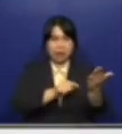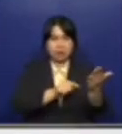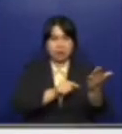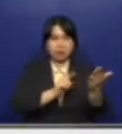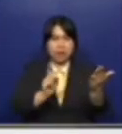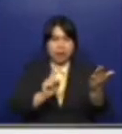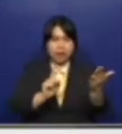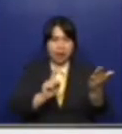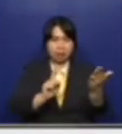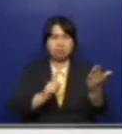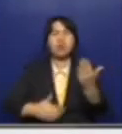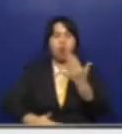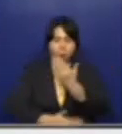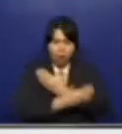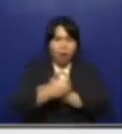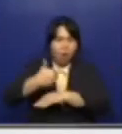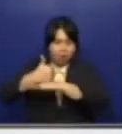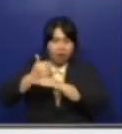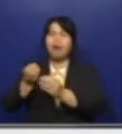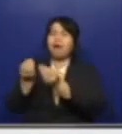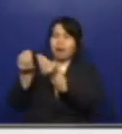ที่ให้โอกาสผู้นำมาก